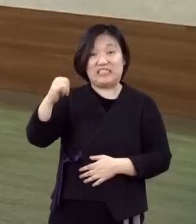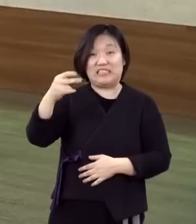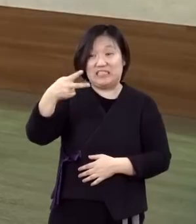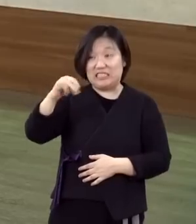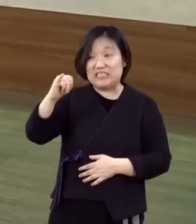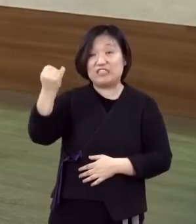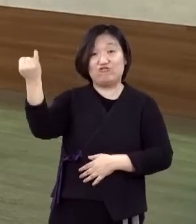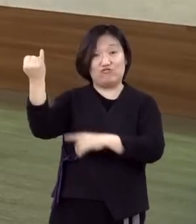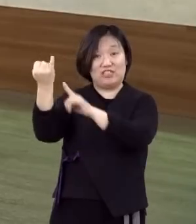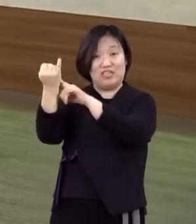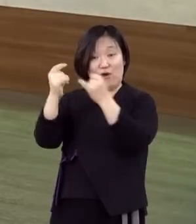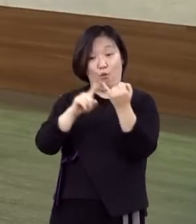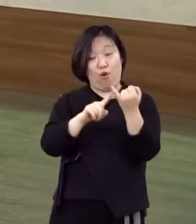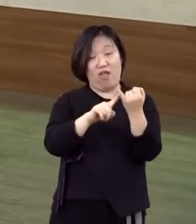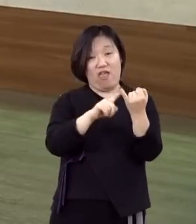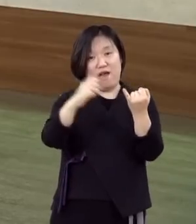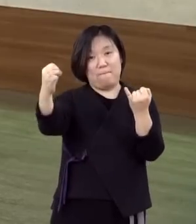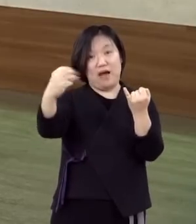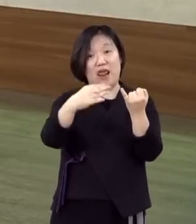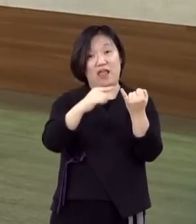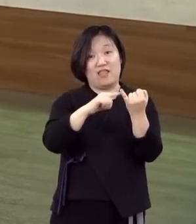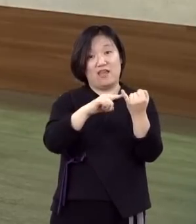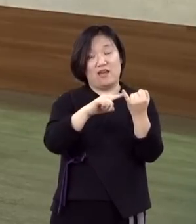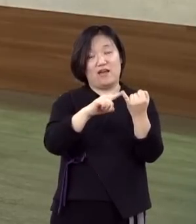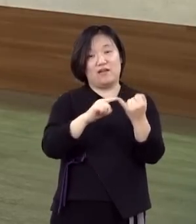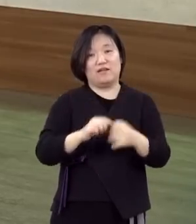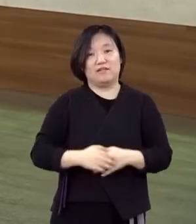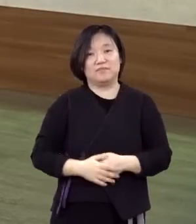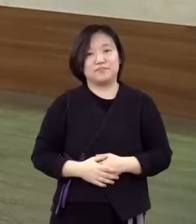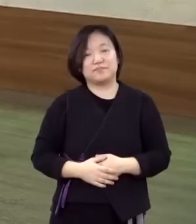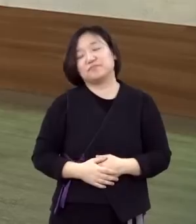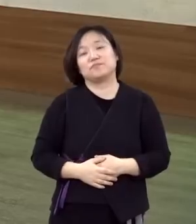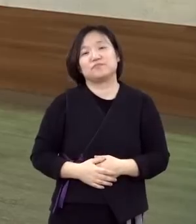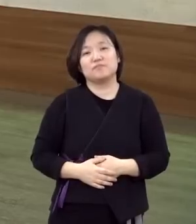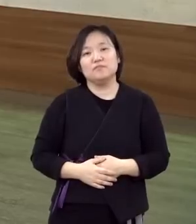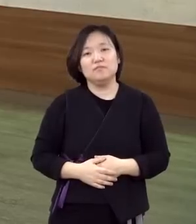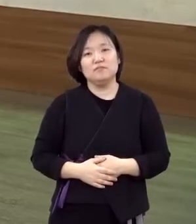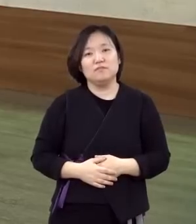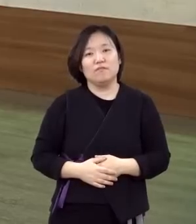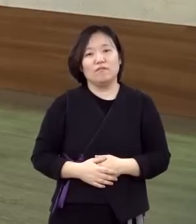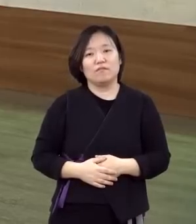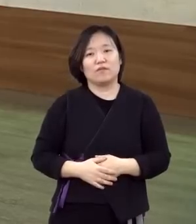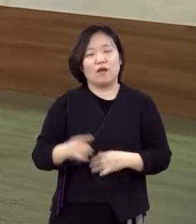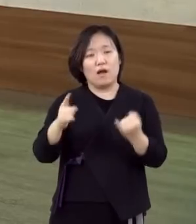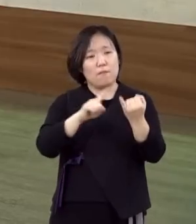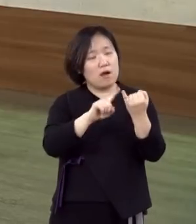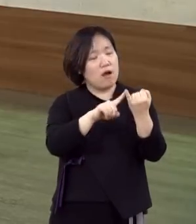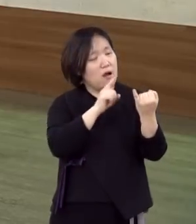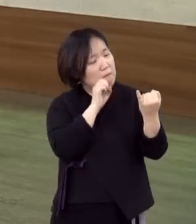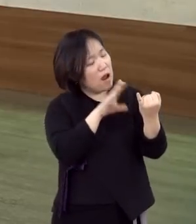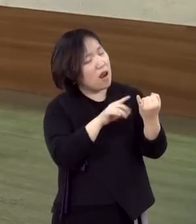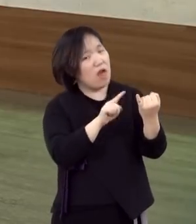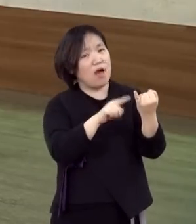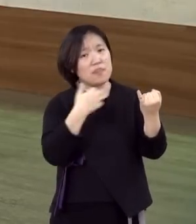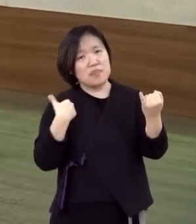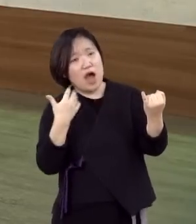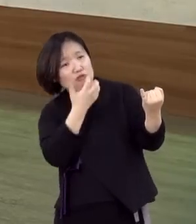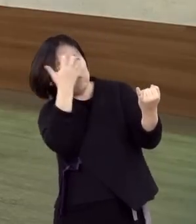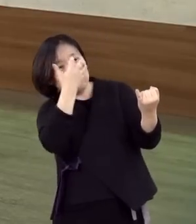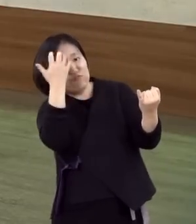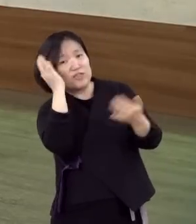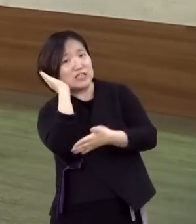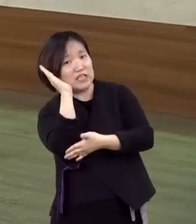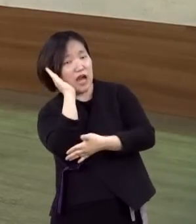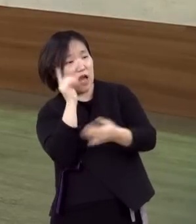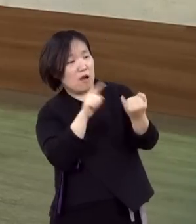전화를걸었죠.""전화해서 꿈이야기를해주니,